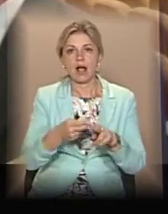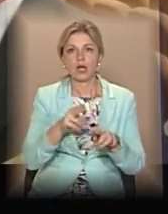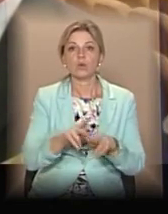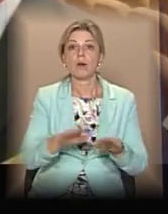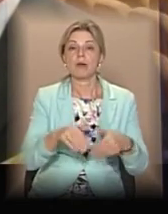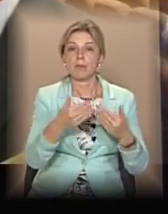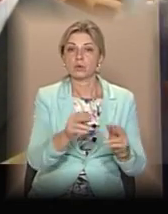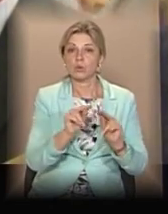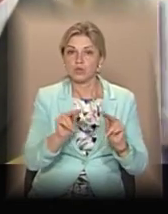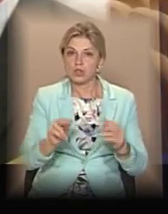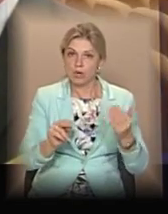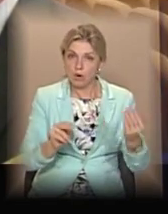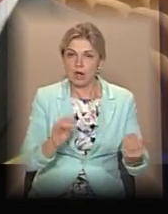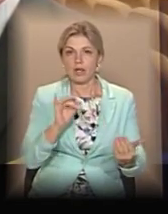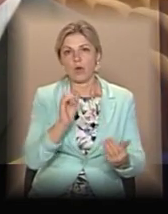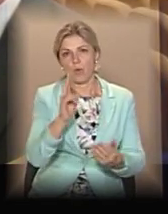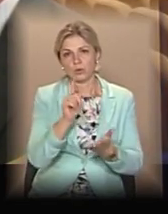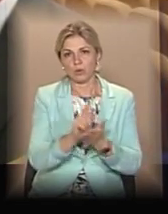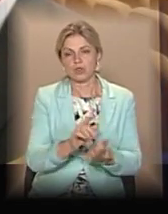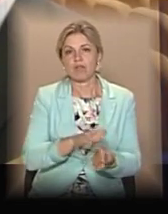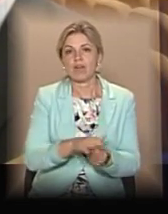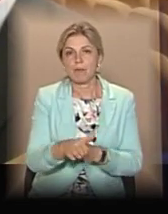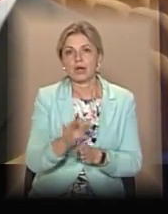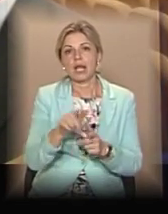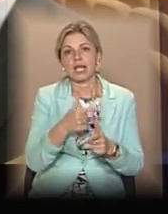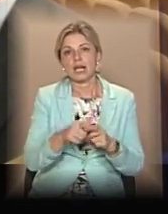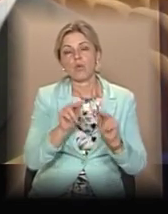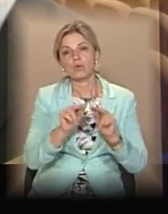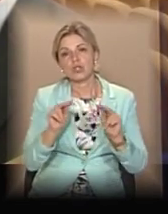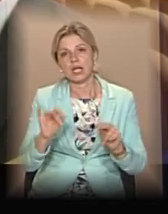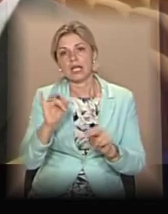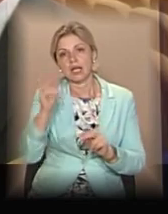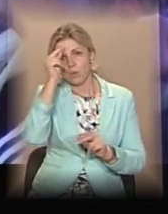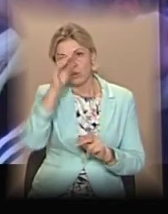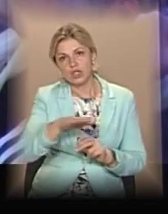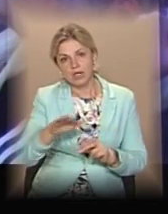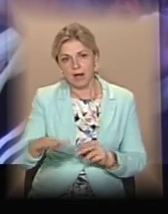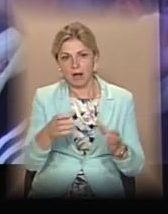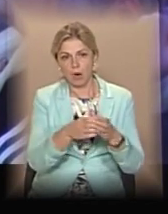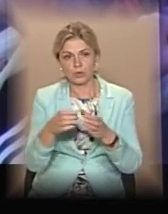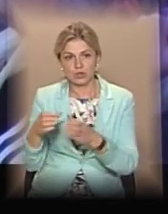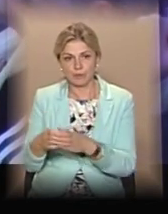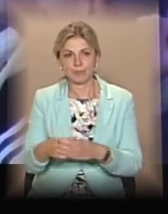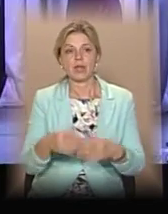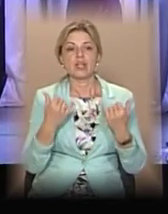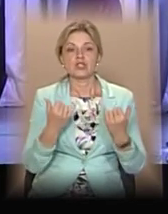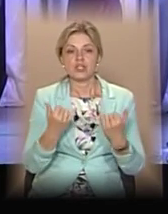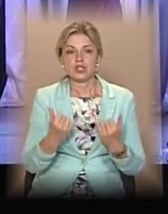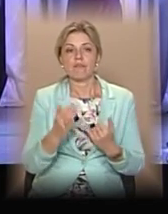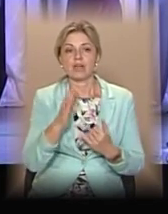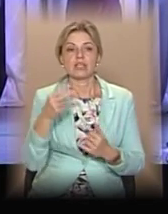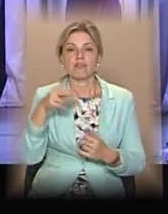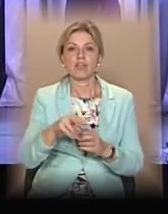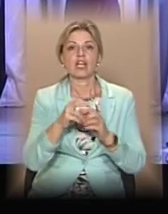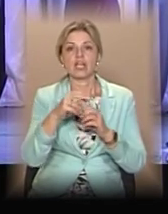зреалізувати, використовуючи або учнівську аудиторію, або вчительську аудиторію. До речі, Василь Шуляр у 2000